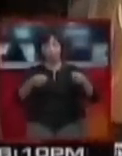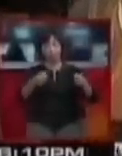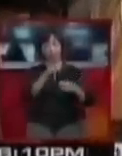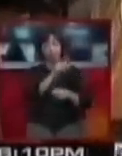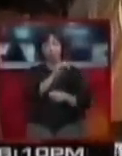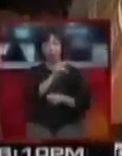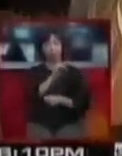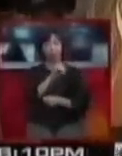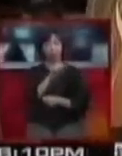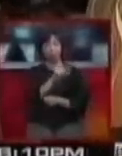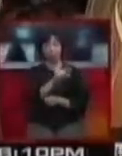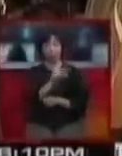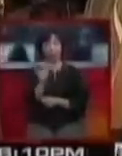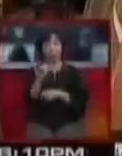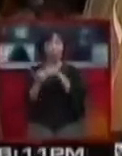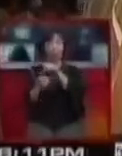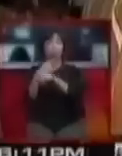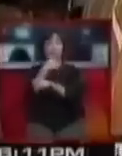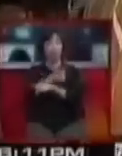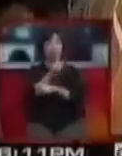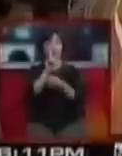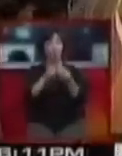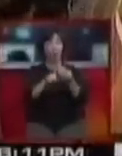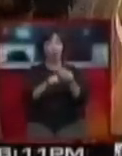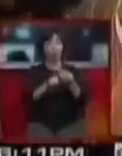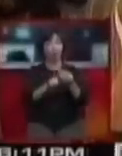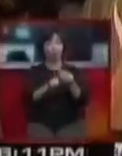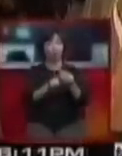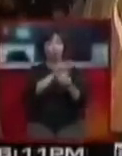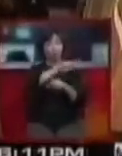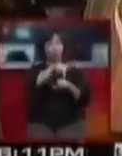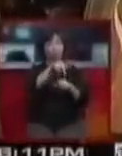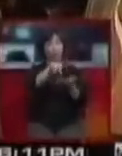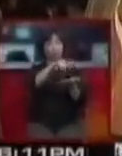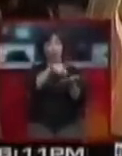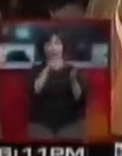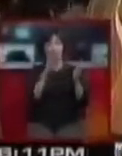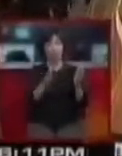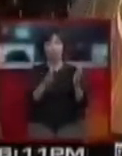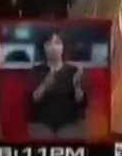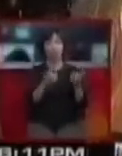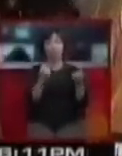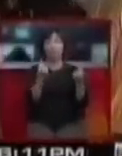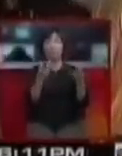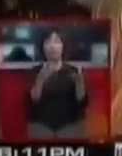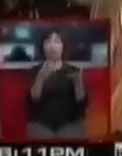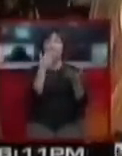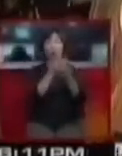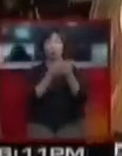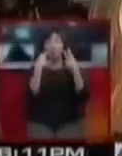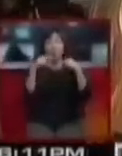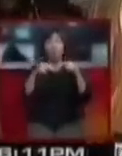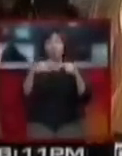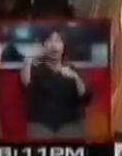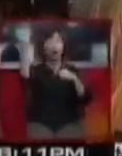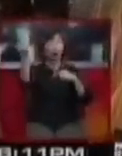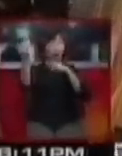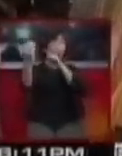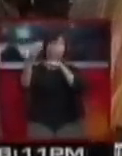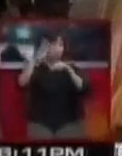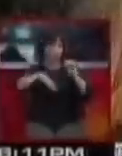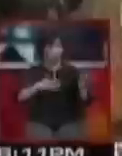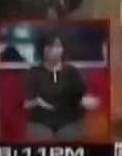dyan, pinahaginan din ni Pangulong Noynoy Aquino ang local media o ang Philippine media dahil mas lumalabas pa raw ang mga good news sa foreign